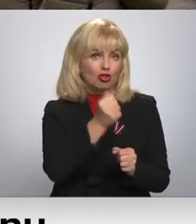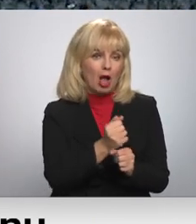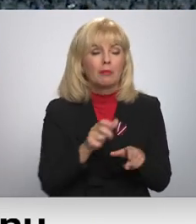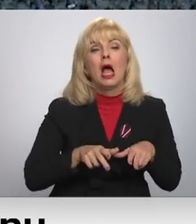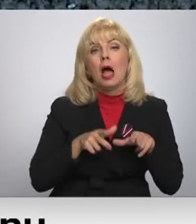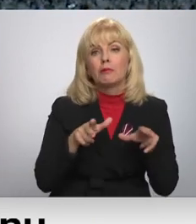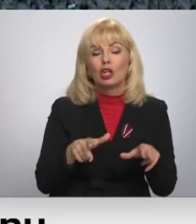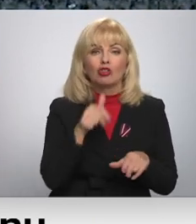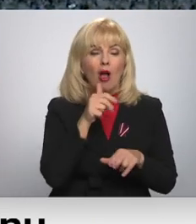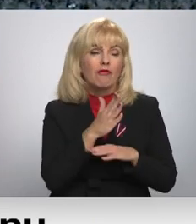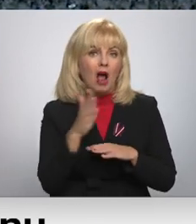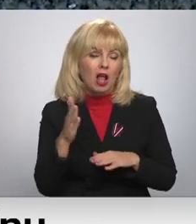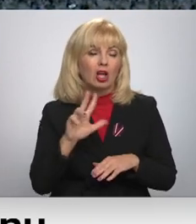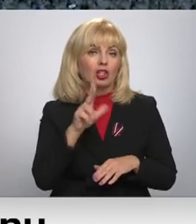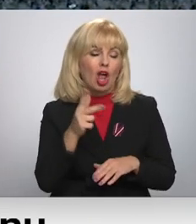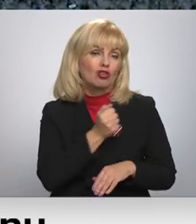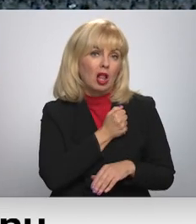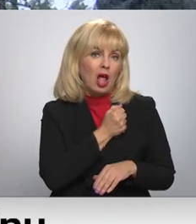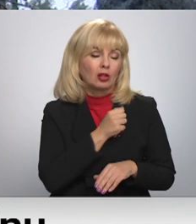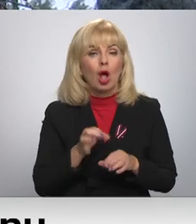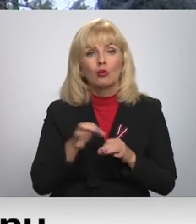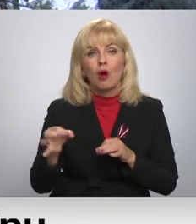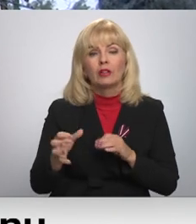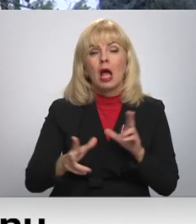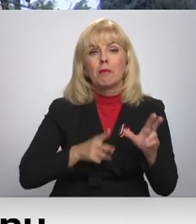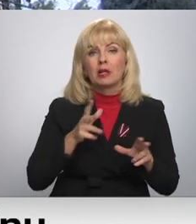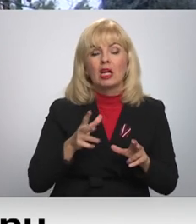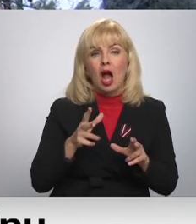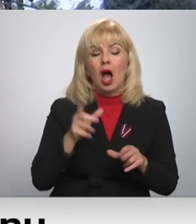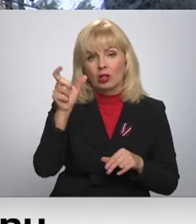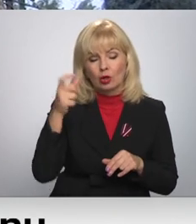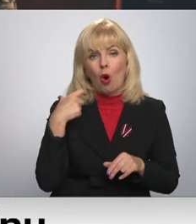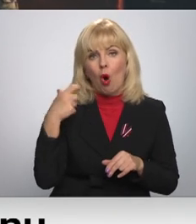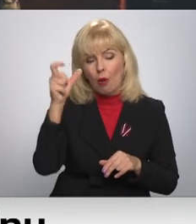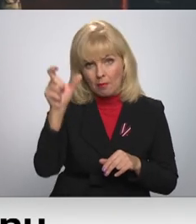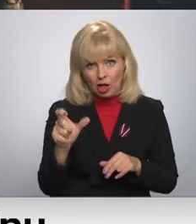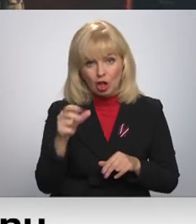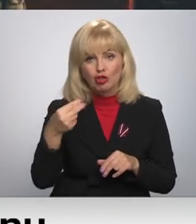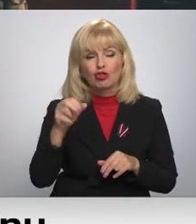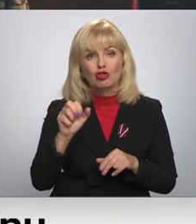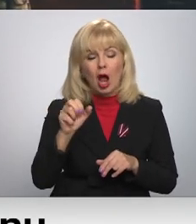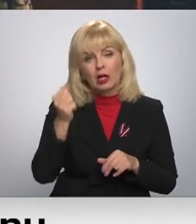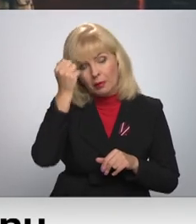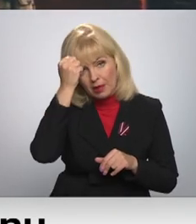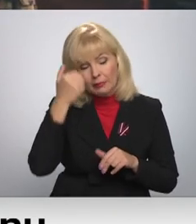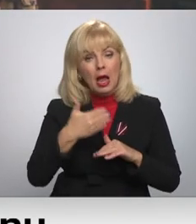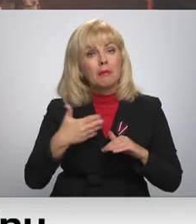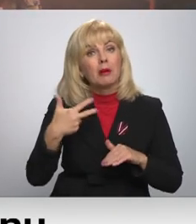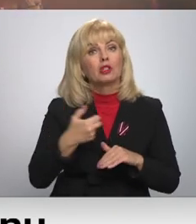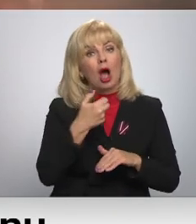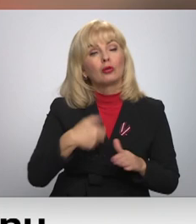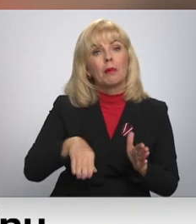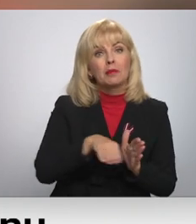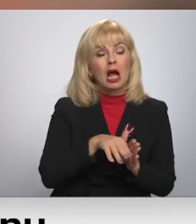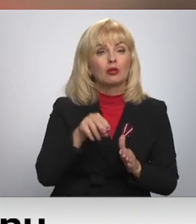priekšnieka, vēlāk arī 3. Latgales novada brigādes komandiera Jāņa Žagatas piemiņu. Pulkvedis pirms 30 gadiem piedalījies